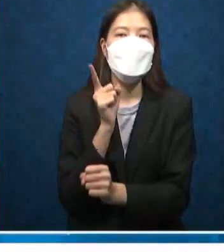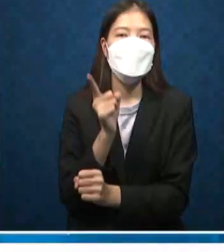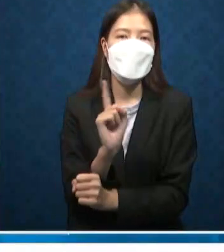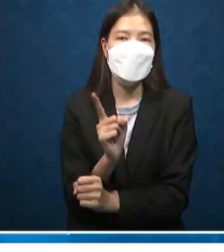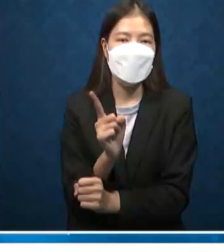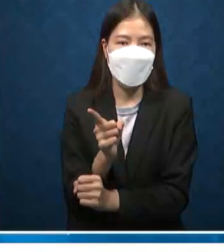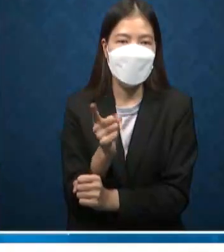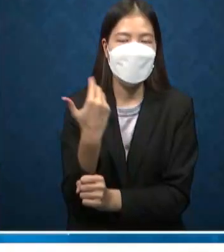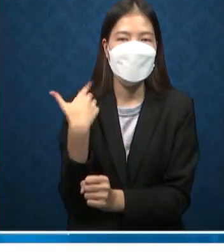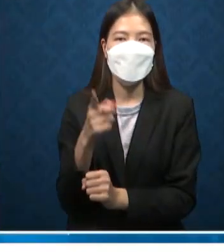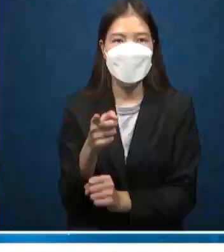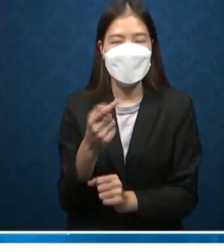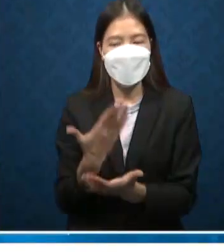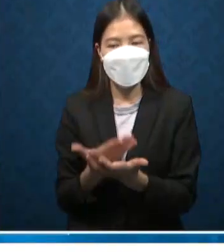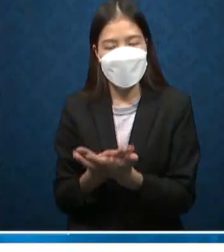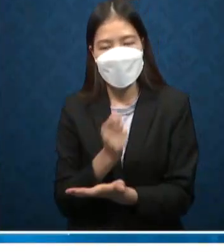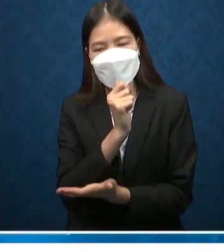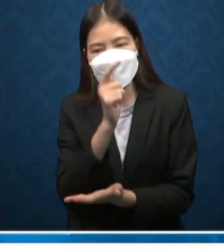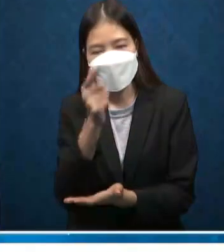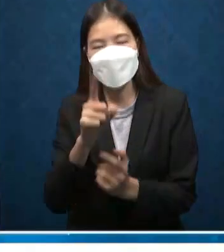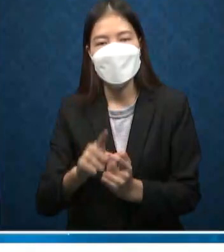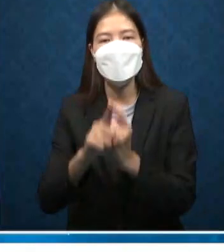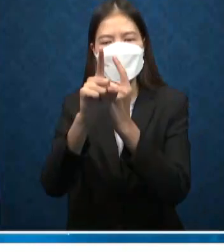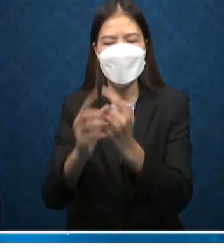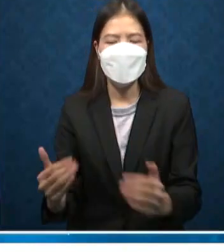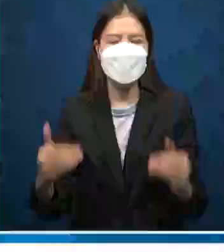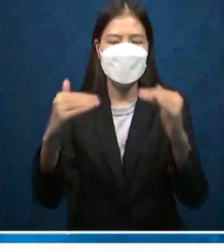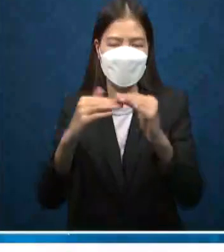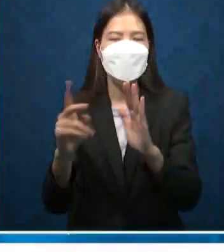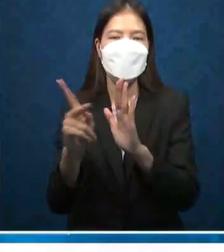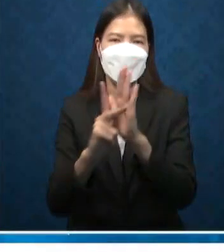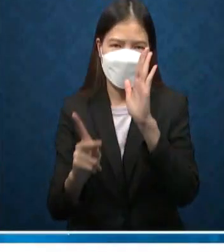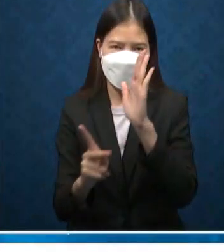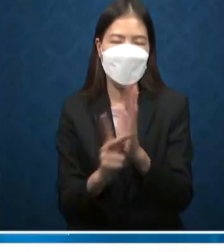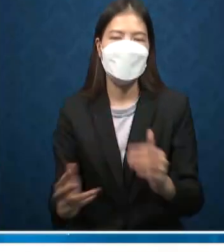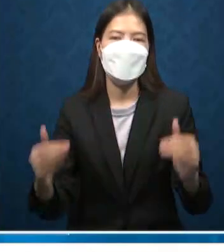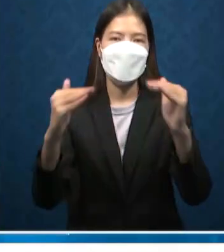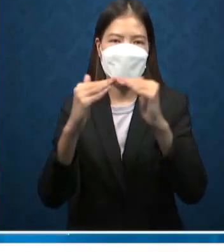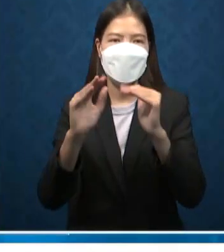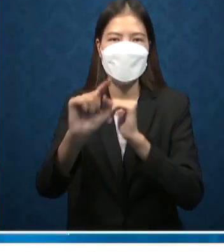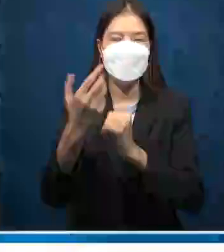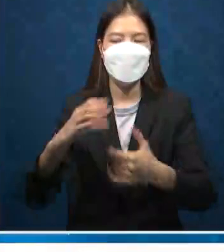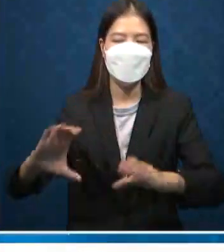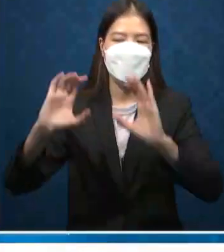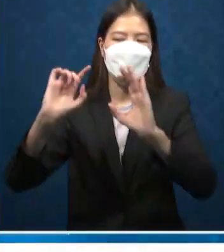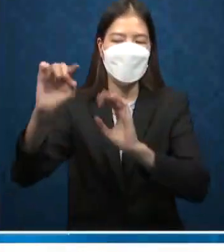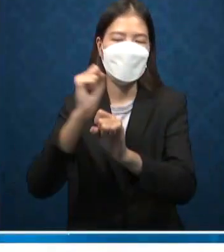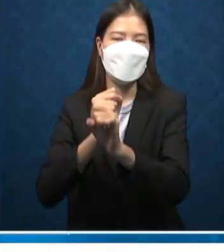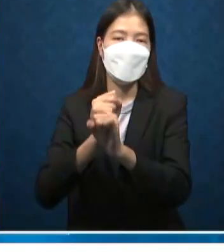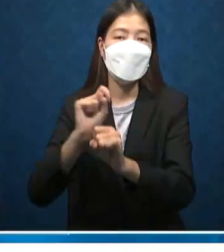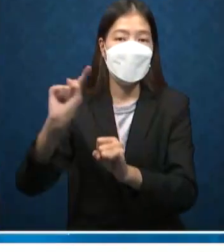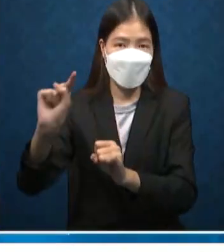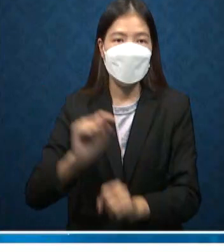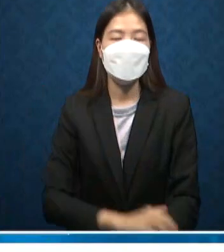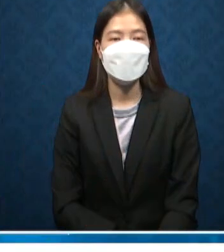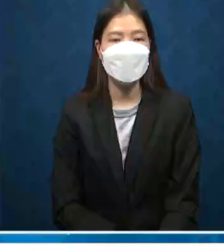ป็นค่าใช้จ่ายที่มีเป็นไปตามสิทธิ์มีกฎหมายรองรับโดยเฉพาะในส่วนของข้าราชการนะครับอันนี้เ